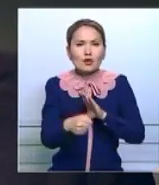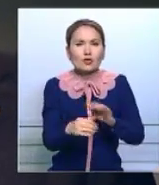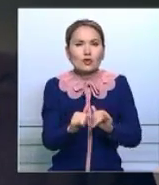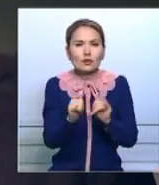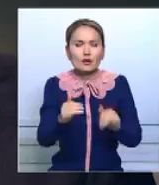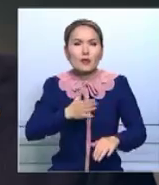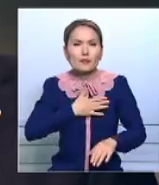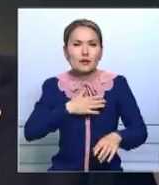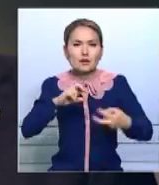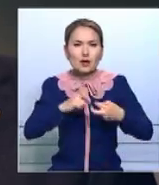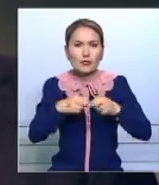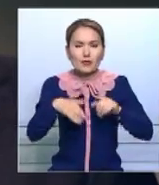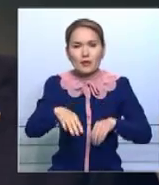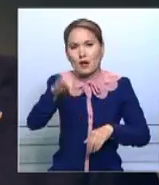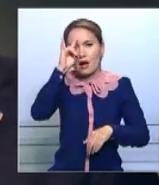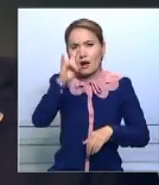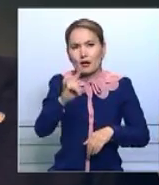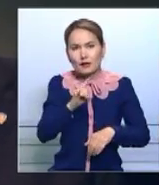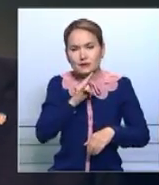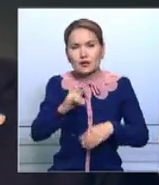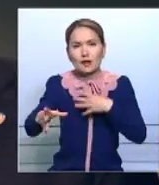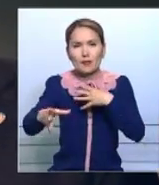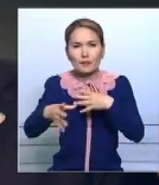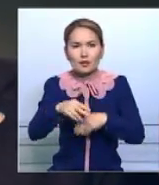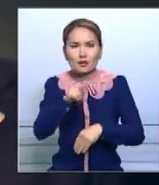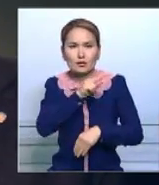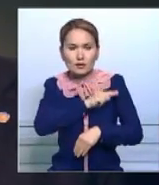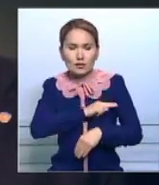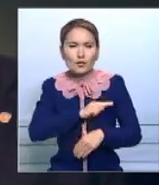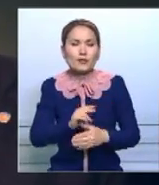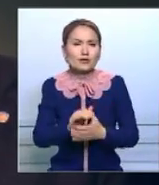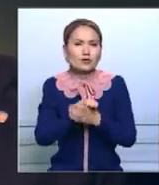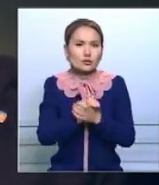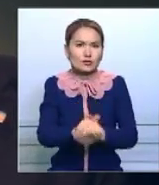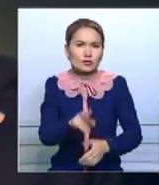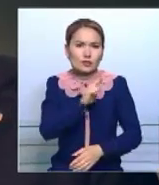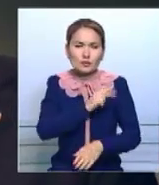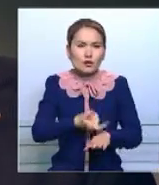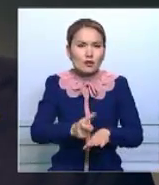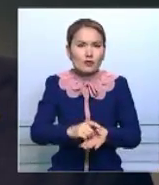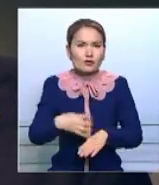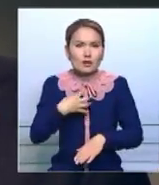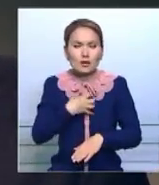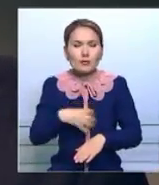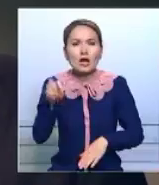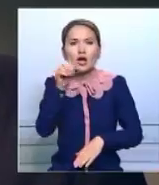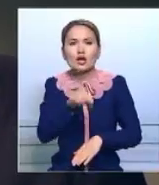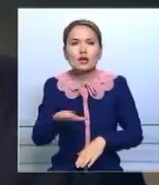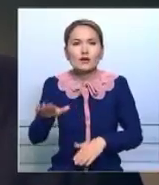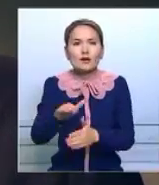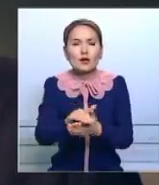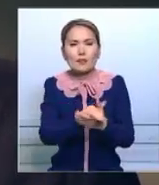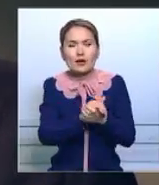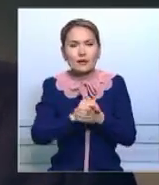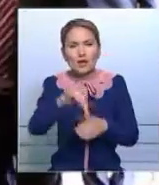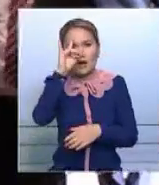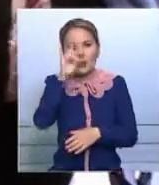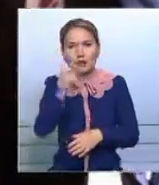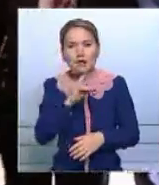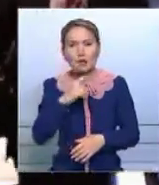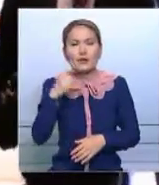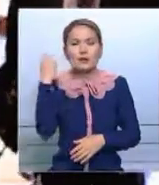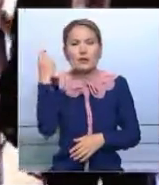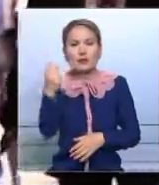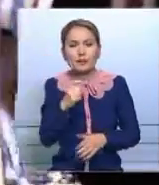керек. Қазақстан мен өзара ынтымақтастық пен әріптестік қарым-қатынастың да орны бөлек. Еуропа одағы қазақ елімен экономикалық,